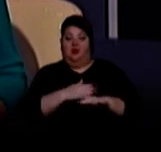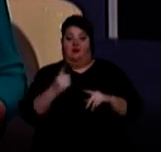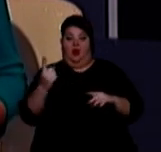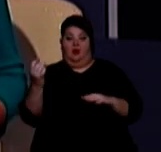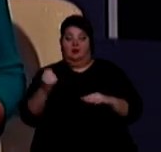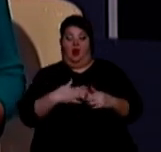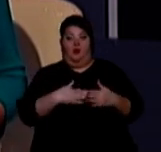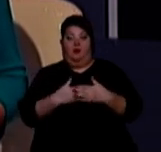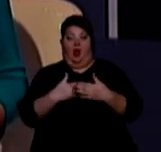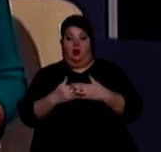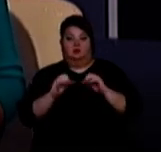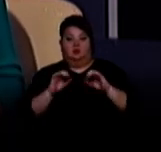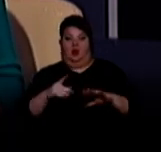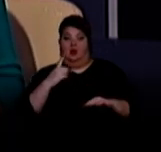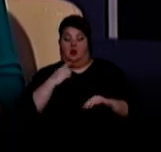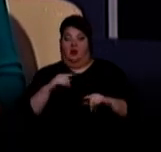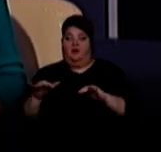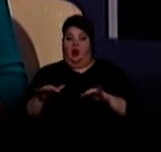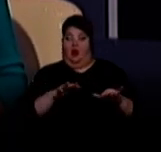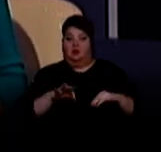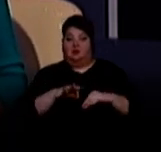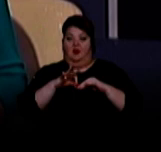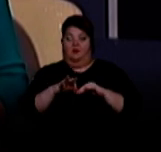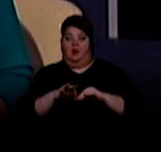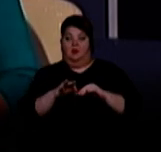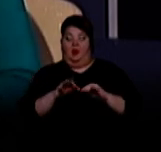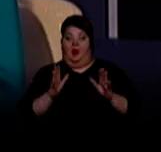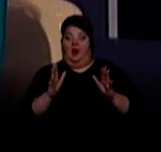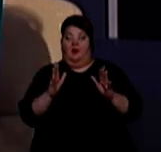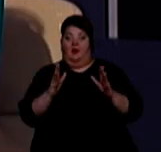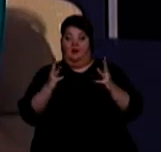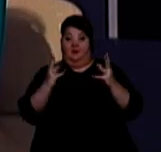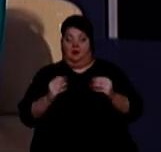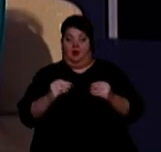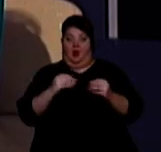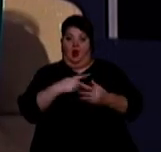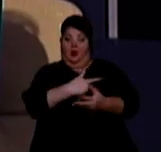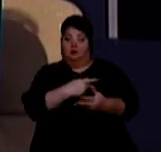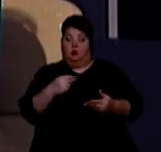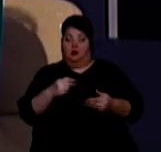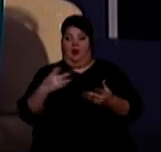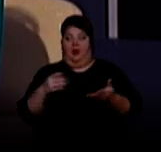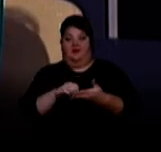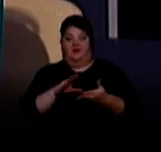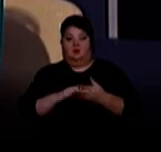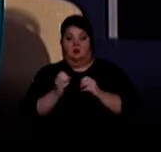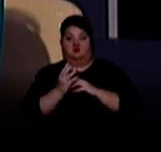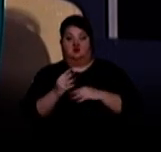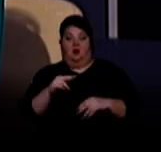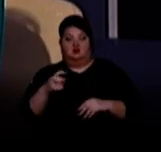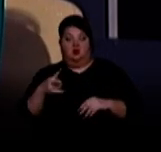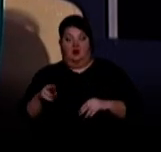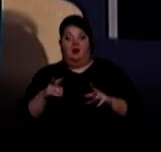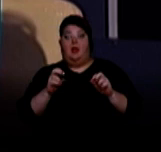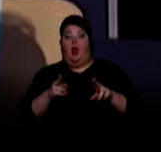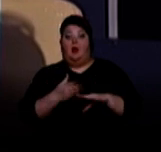здачі крові». Акція відбувається в рамках Всесвітнього дня донора, який відзначаємо 14 червня. Як